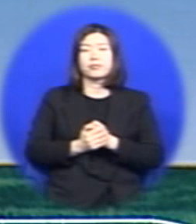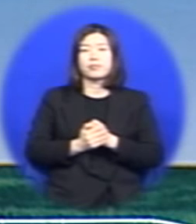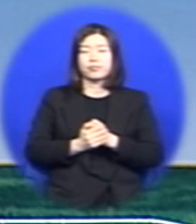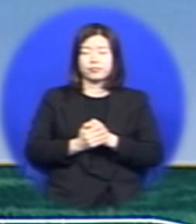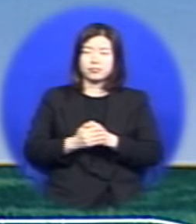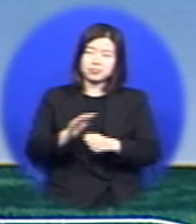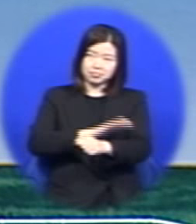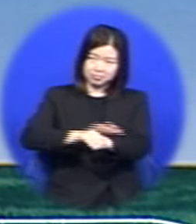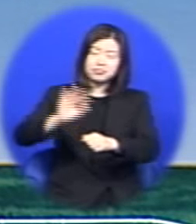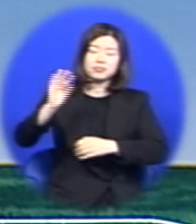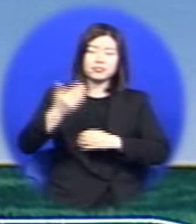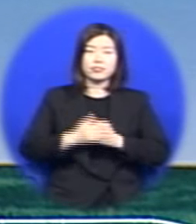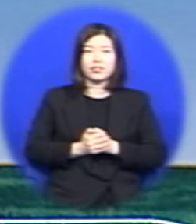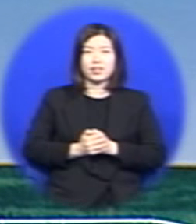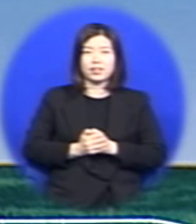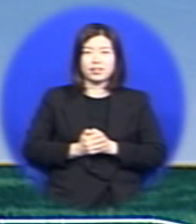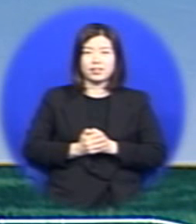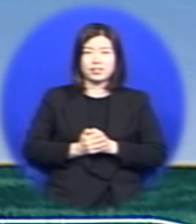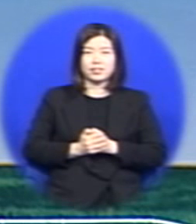보이더라고요. 잘 됐네.